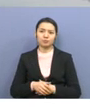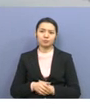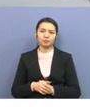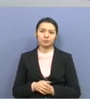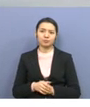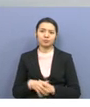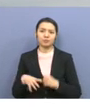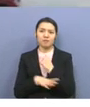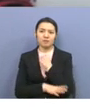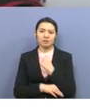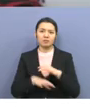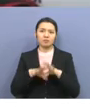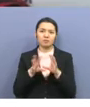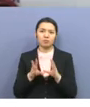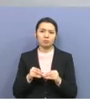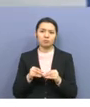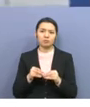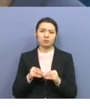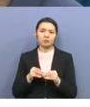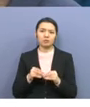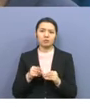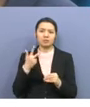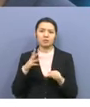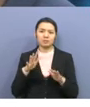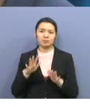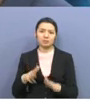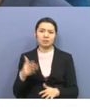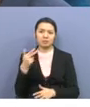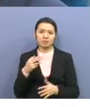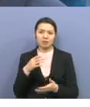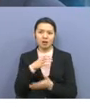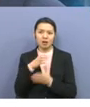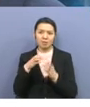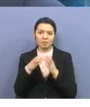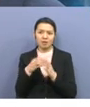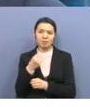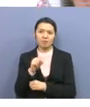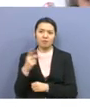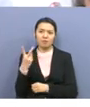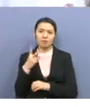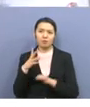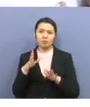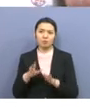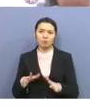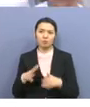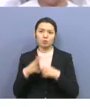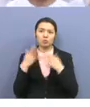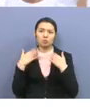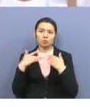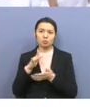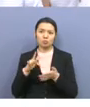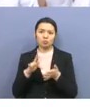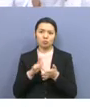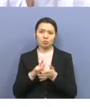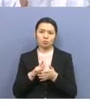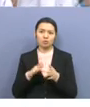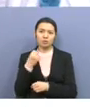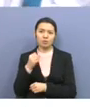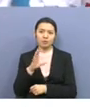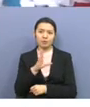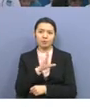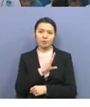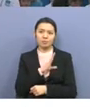Жарыс қорытындысы бойынша жалпы командалық есепте жүлделі үшінші орында Нұрсұлтан құрамасы қанжы қаласа, екінші орынға Шүшинск қаласының құрамасы жайғасты.